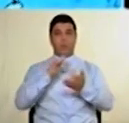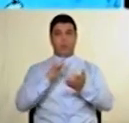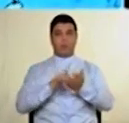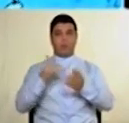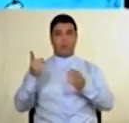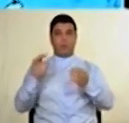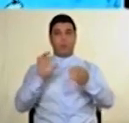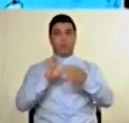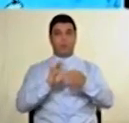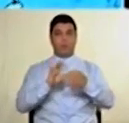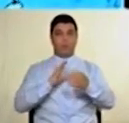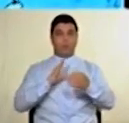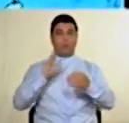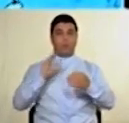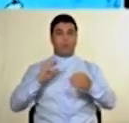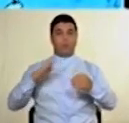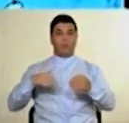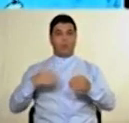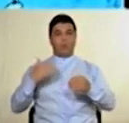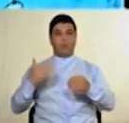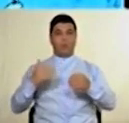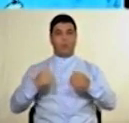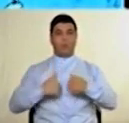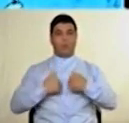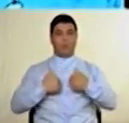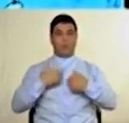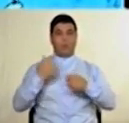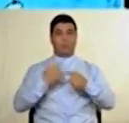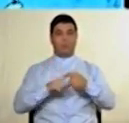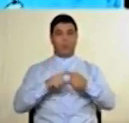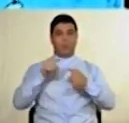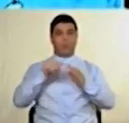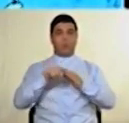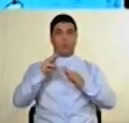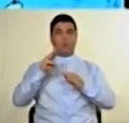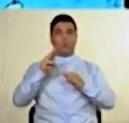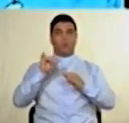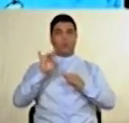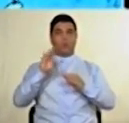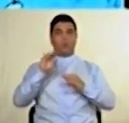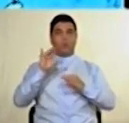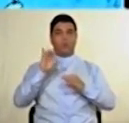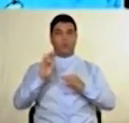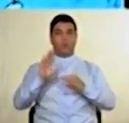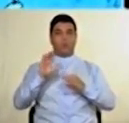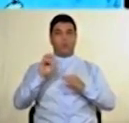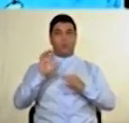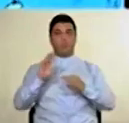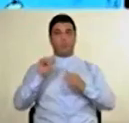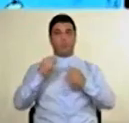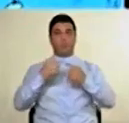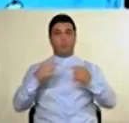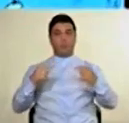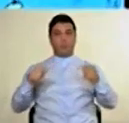bilan bog'langan va keyingi harakatlar esa bu Sharqiy Turkistondagi Yorkent va Qoshqar hududlari